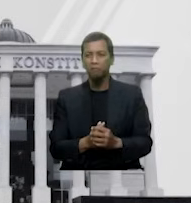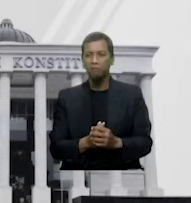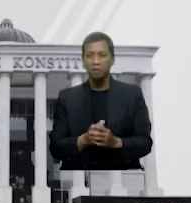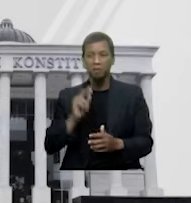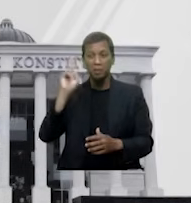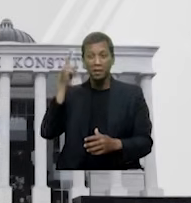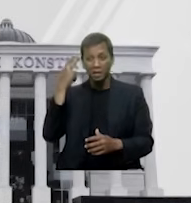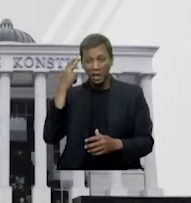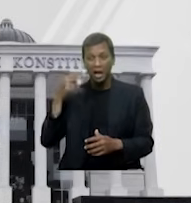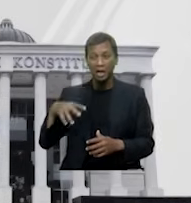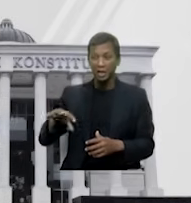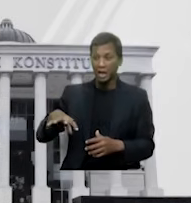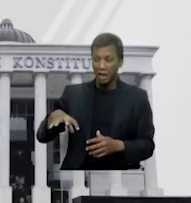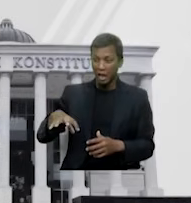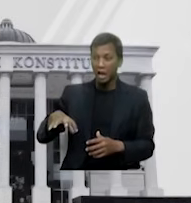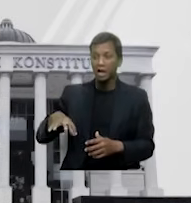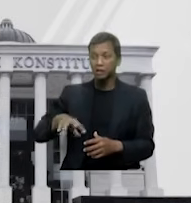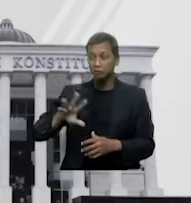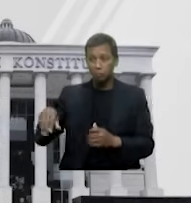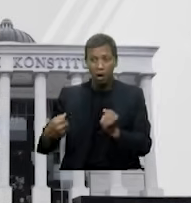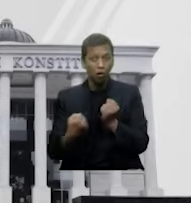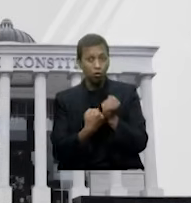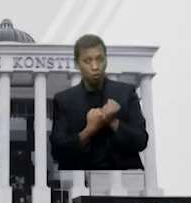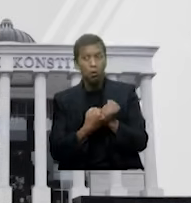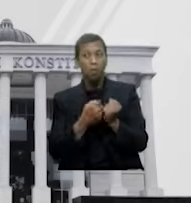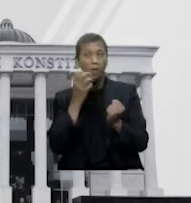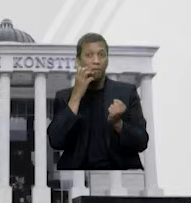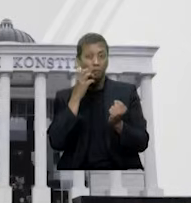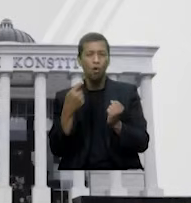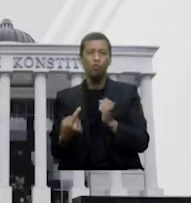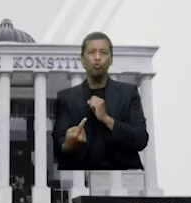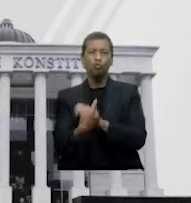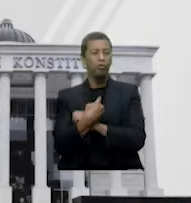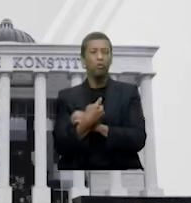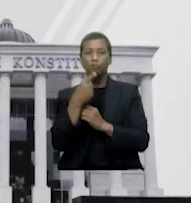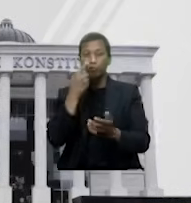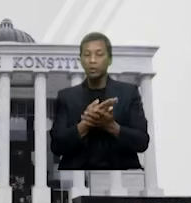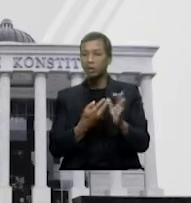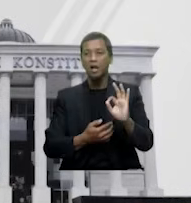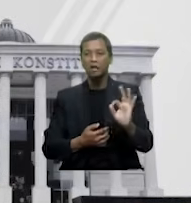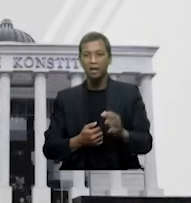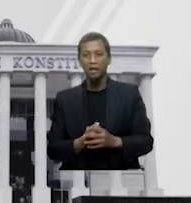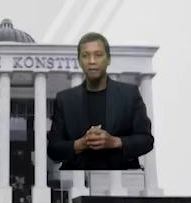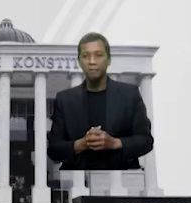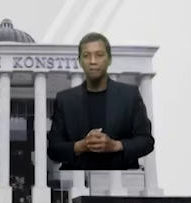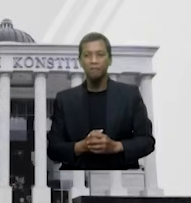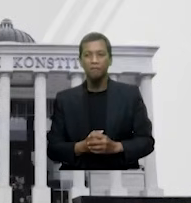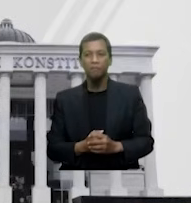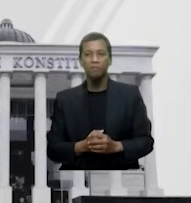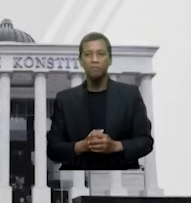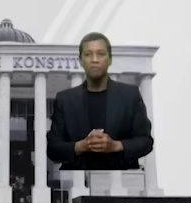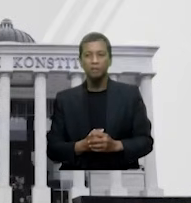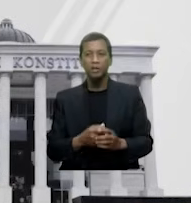yang dinilai tak beralasan. Dalil permohonan polemik input perolehan suara Sirekap juga dibentahkan meski MK juga menegaskan